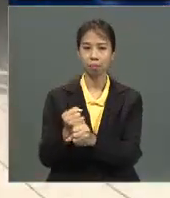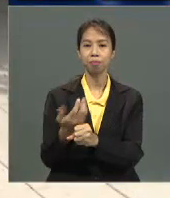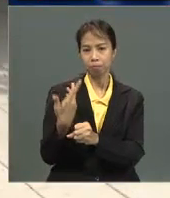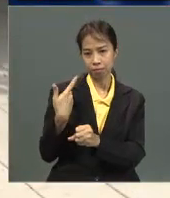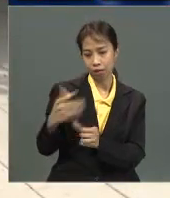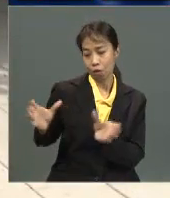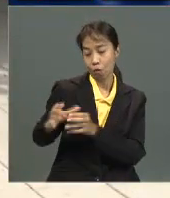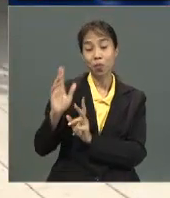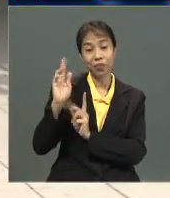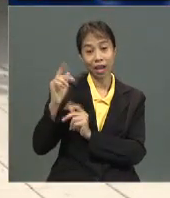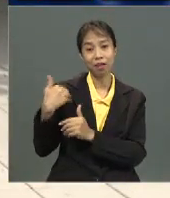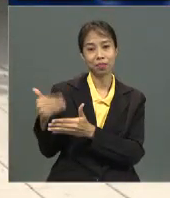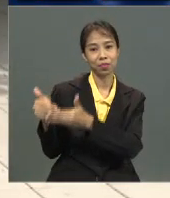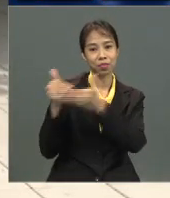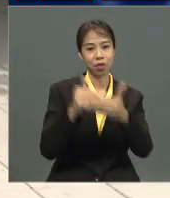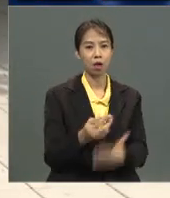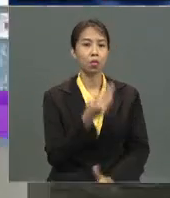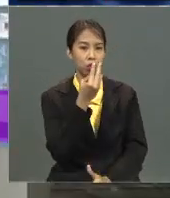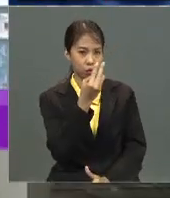ของมิวเซียมสยามก็น้ำทีมข่าว NBT